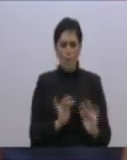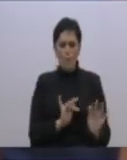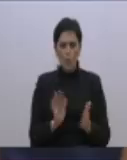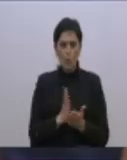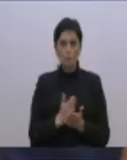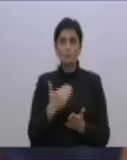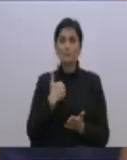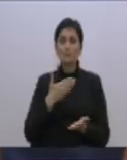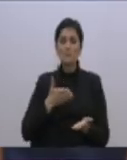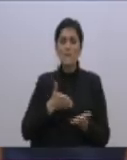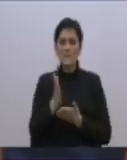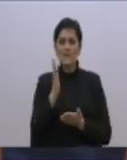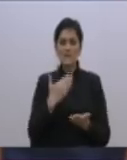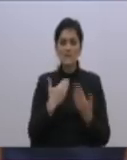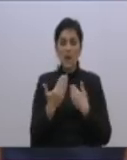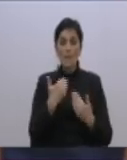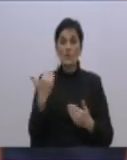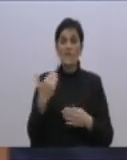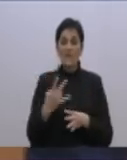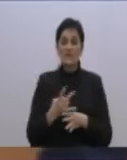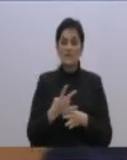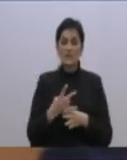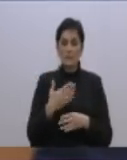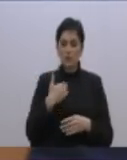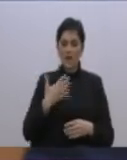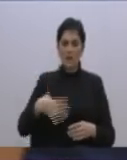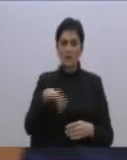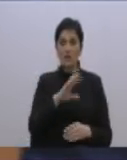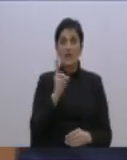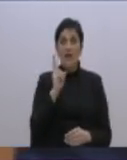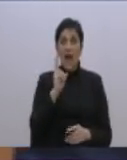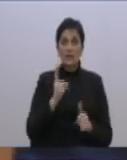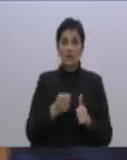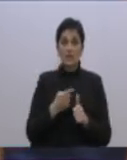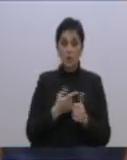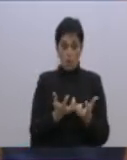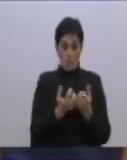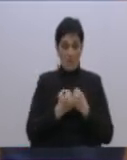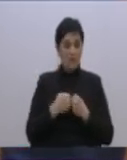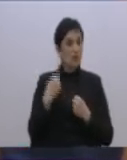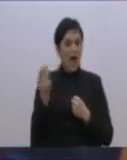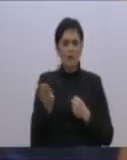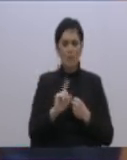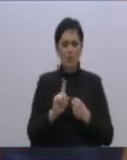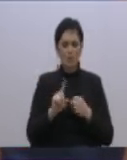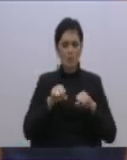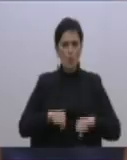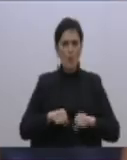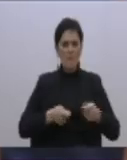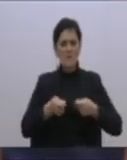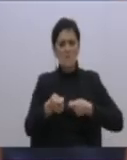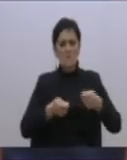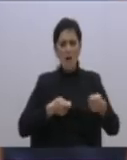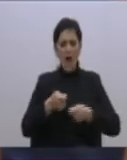chven printsipuli damokidebuli, imtoro tkven vnebt chvens kveqanas kandidati statusi gvak misagebi da ar mogtsent uplebas, ro amit manipulatsia